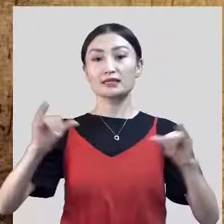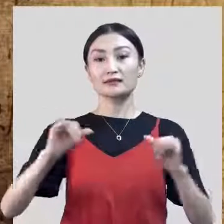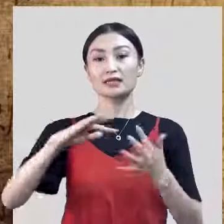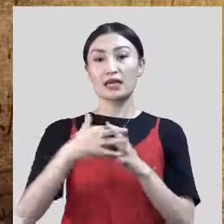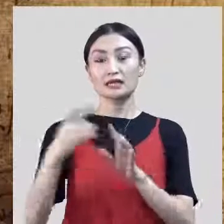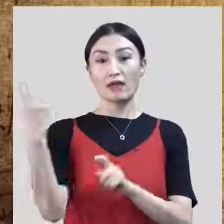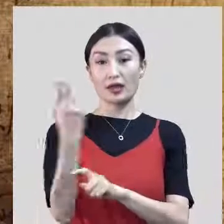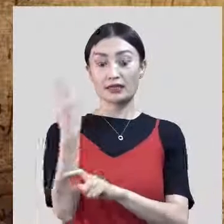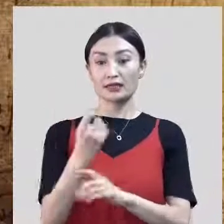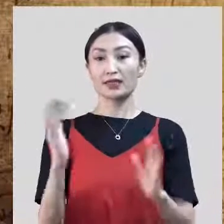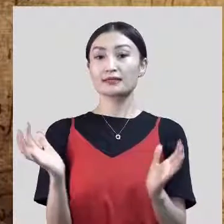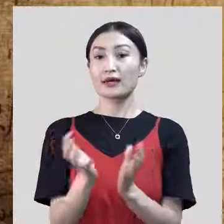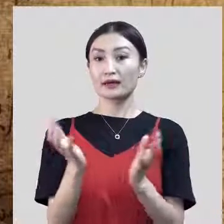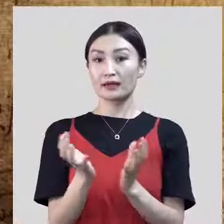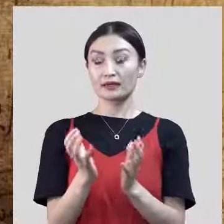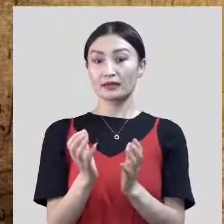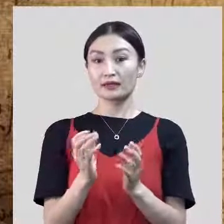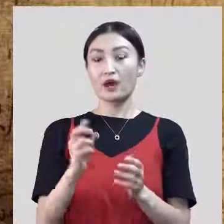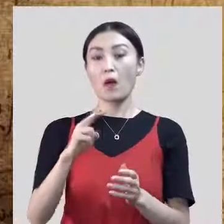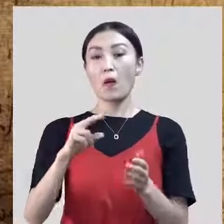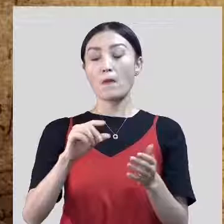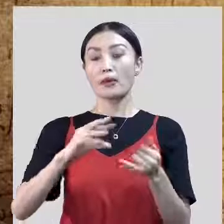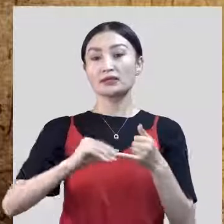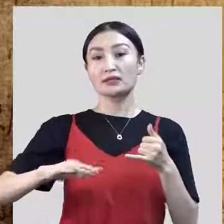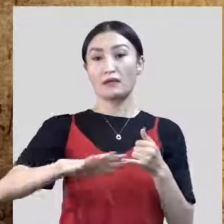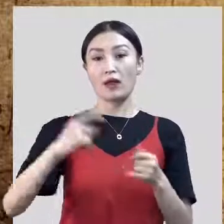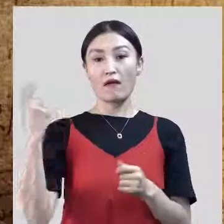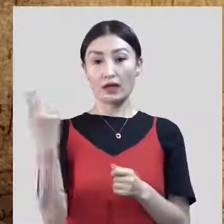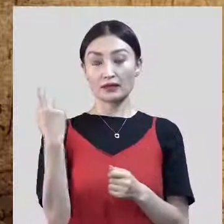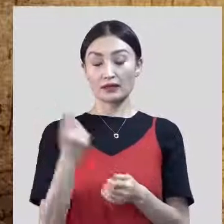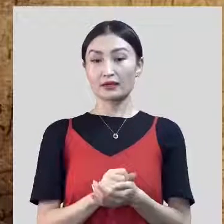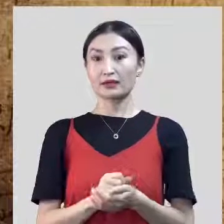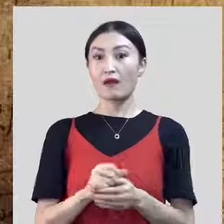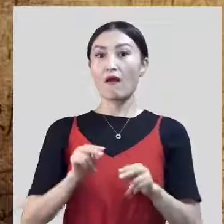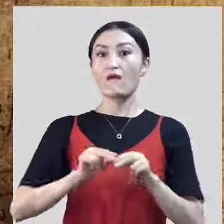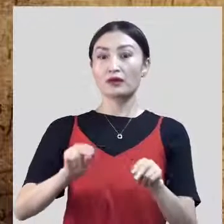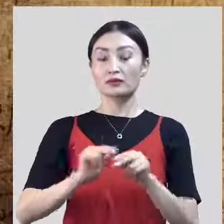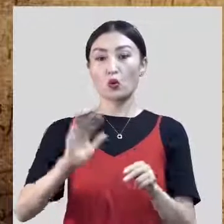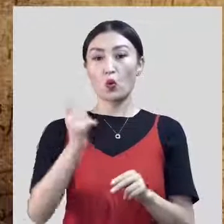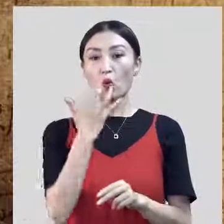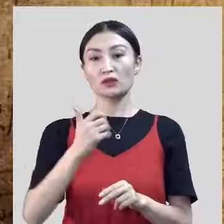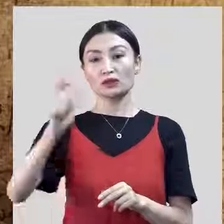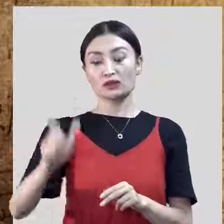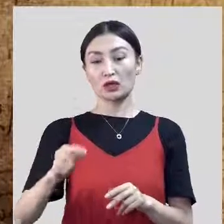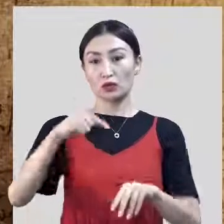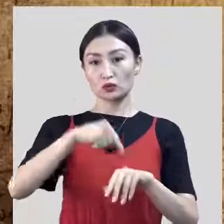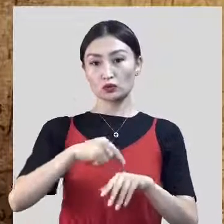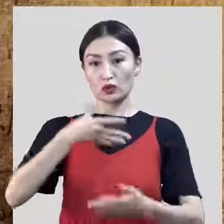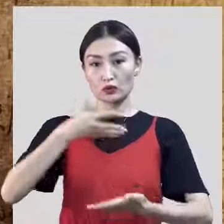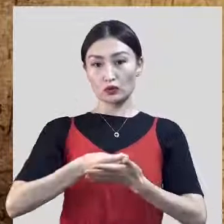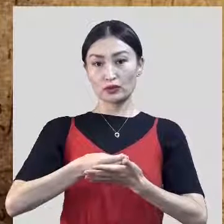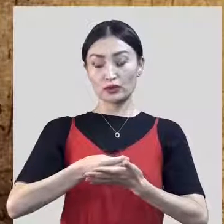хозяйства сохранить помещичье землевладение воспитать у крестьянства чувство